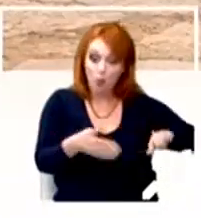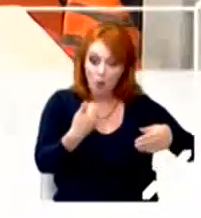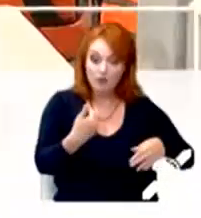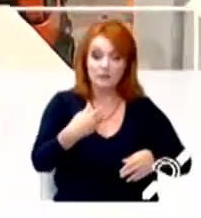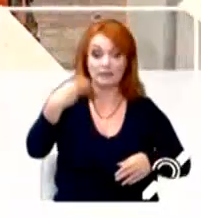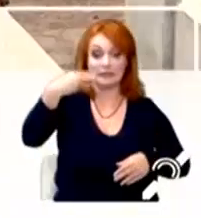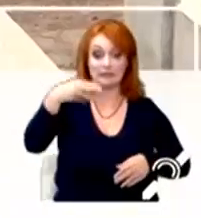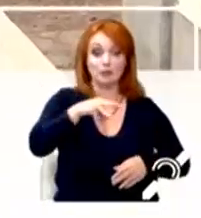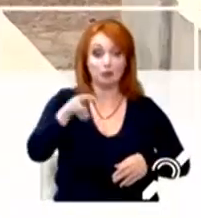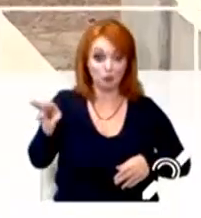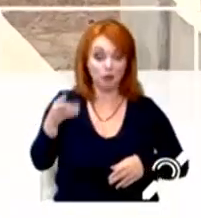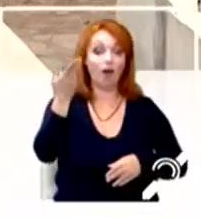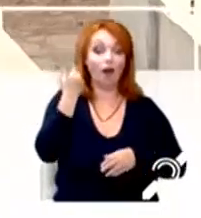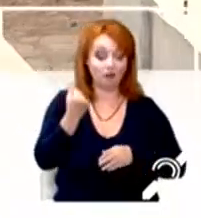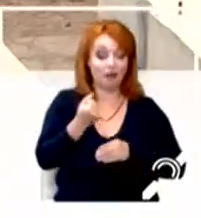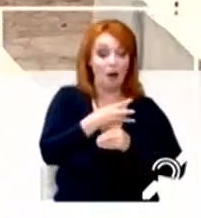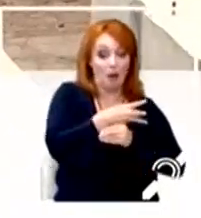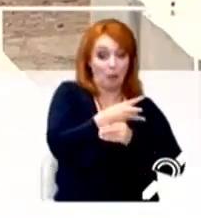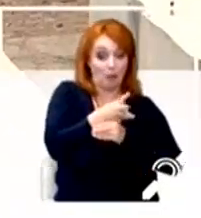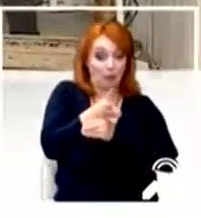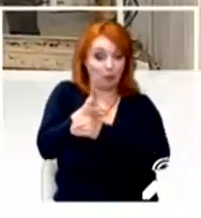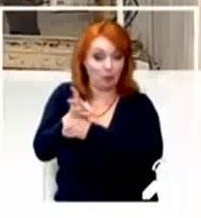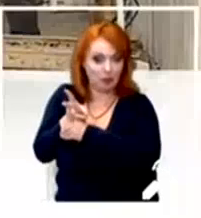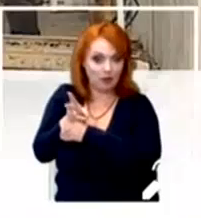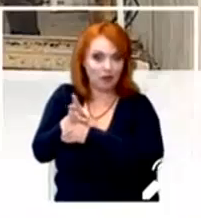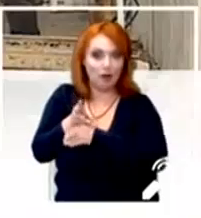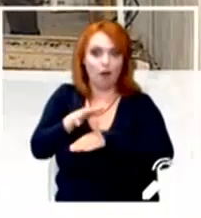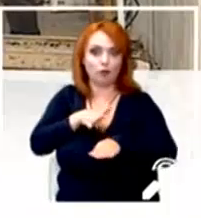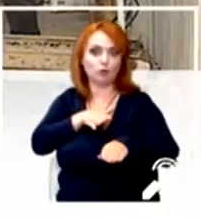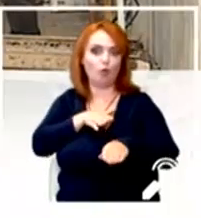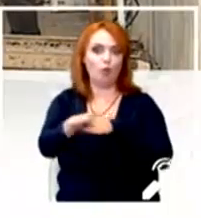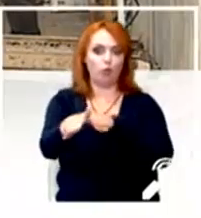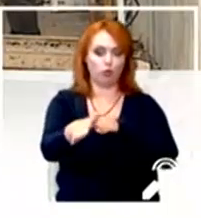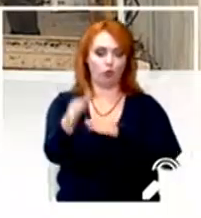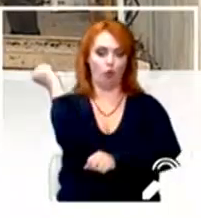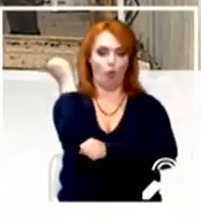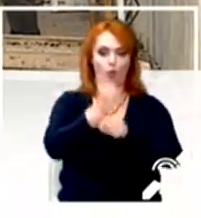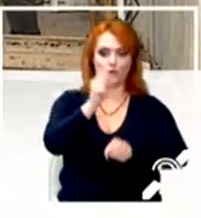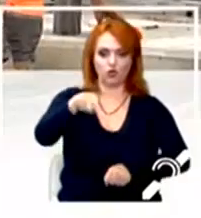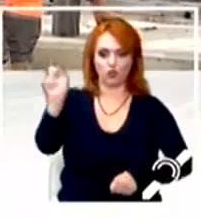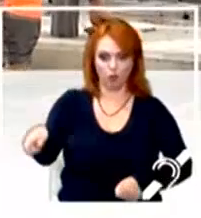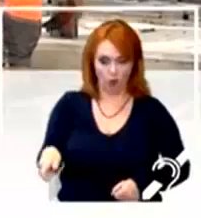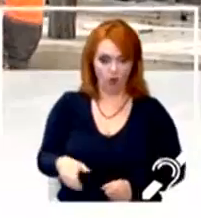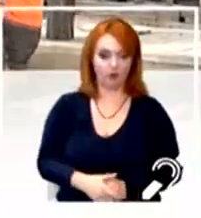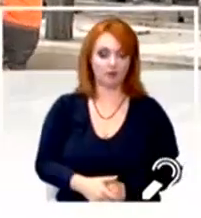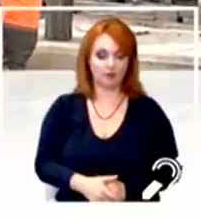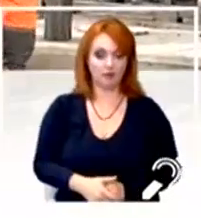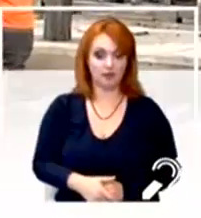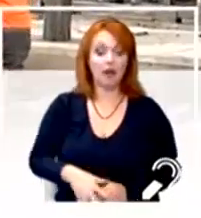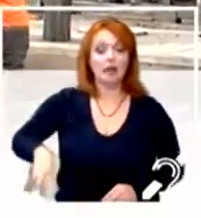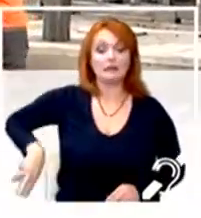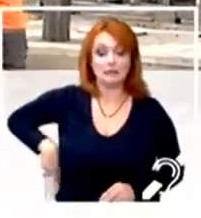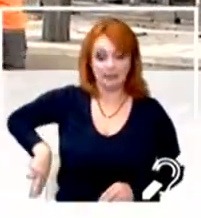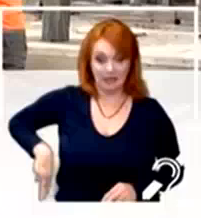aproximativ 30 de minute de la venirea echipei noastre de filmare, șantierul s-a umplut cu muncitori. Șeful adjunct de la Administrația de Stat a